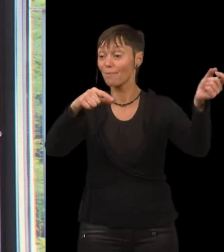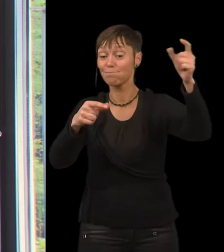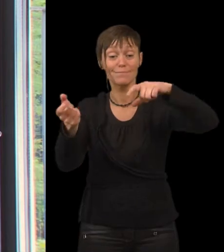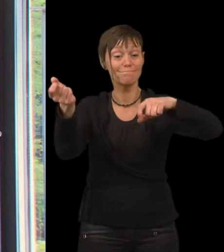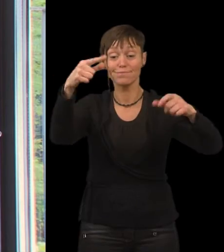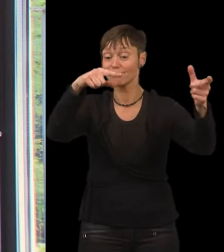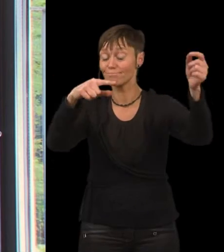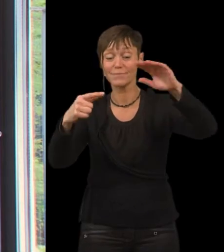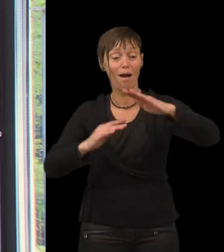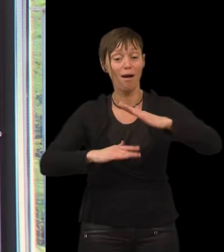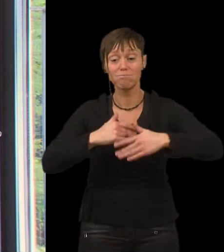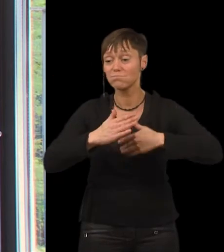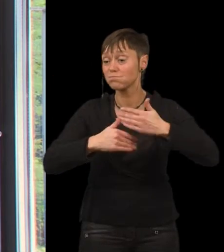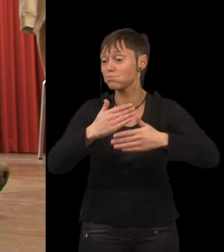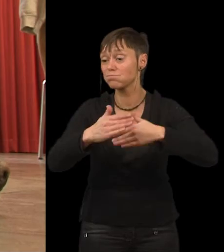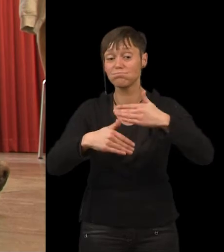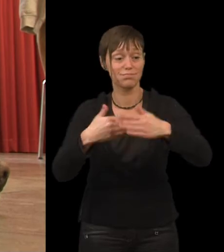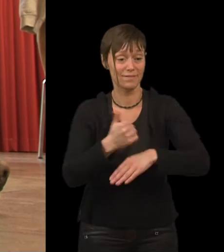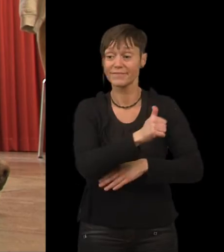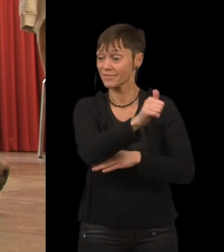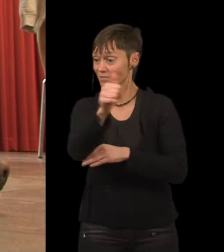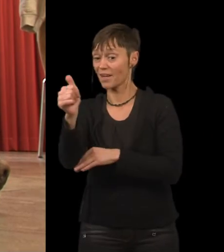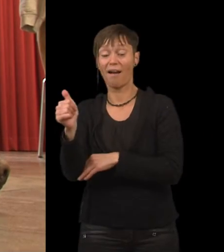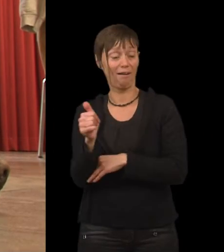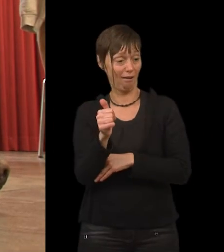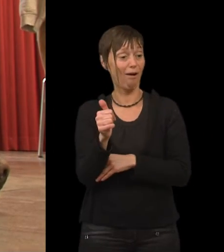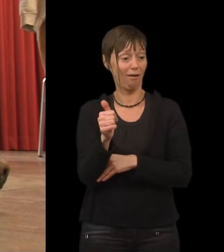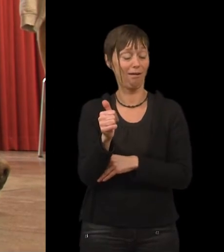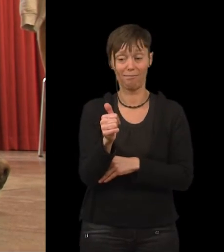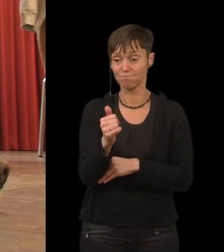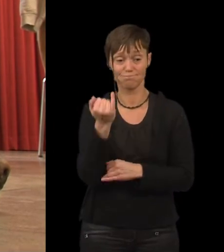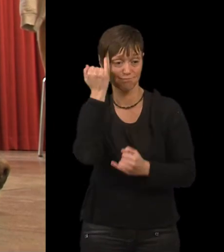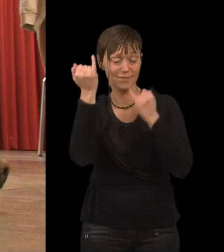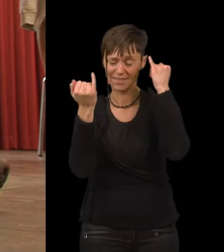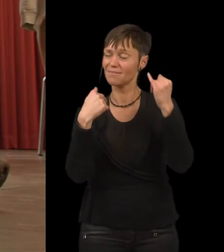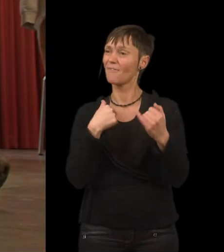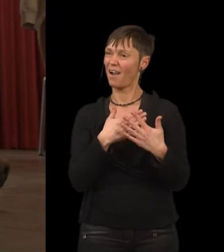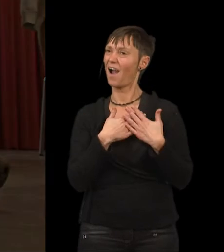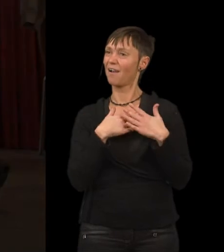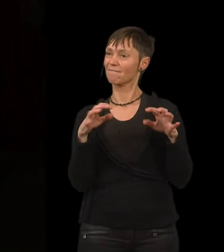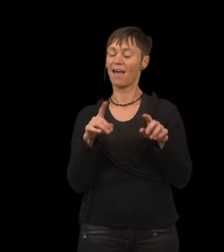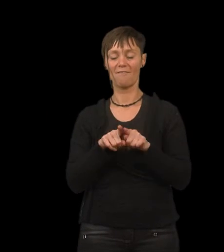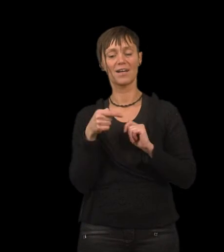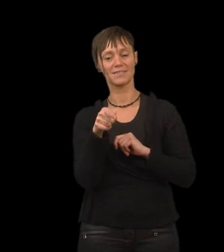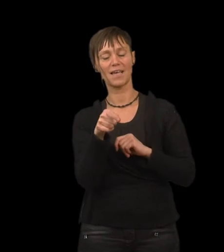construit. Chacun y a mis du sien, je crois. J'ai beaucoup aimé travailler à ça.